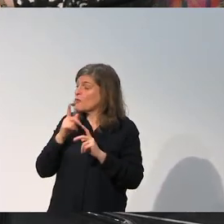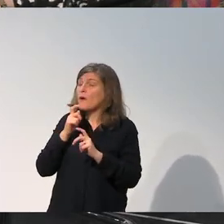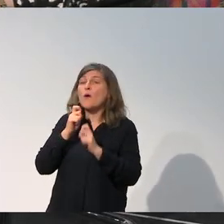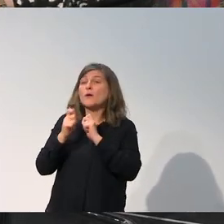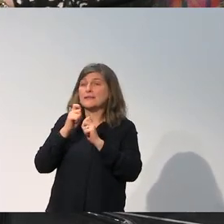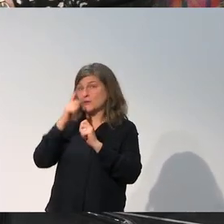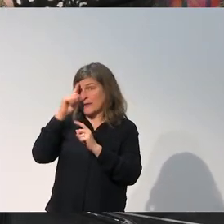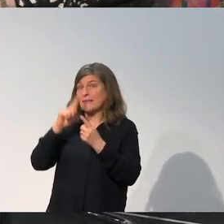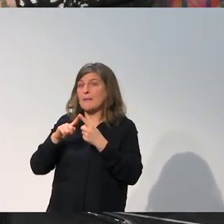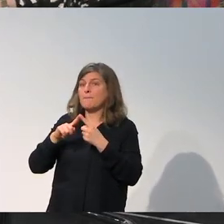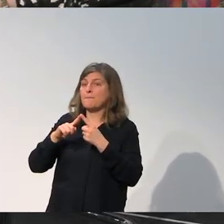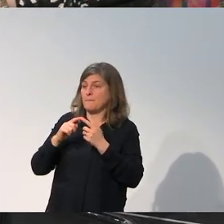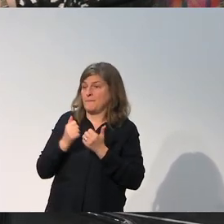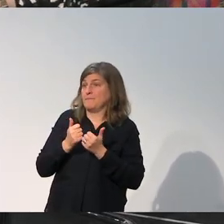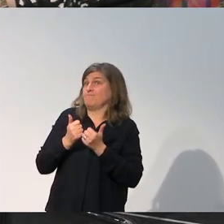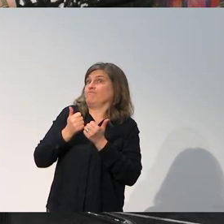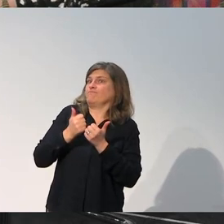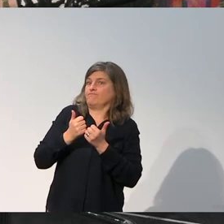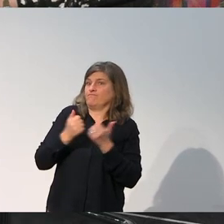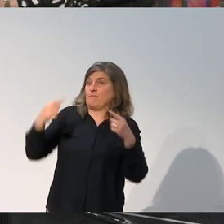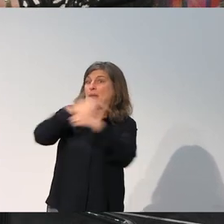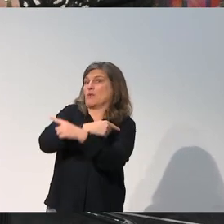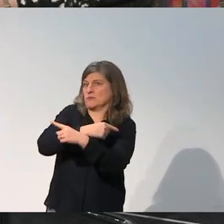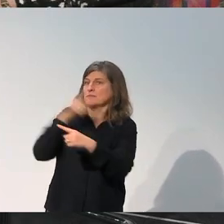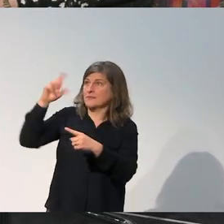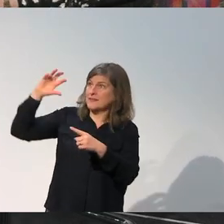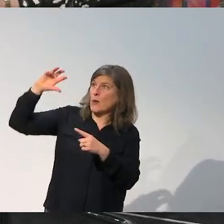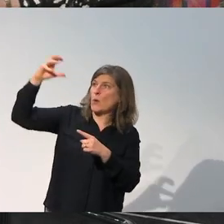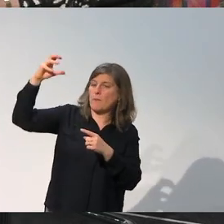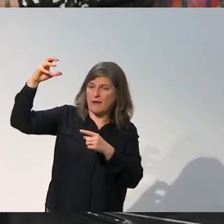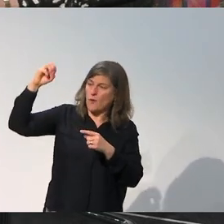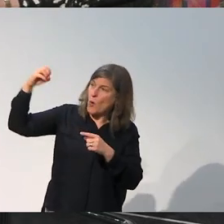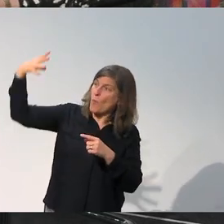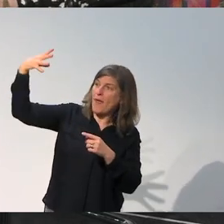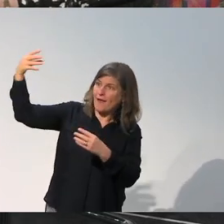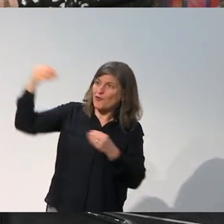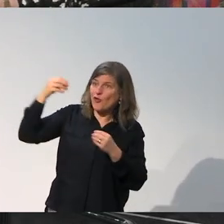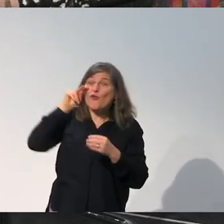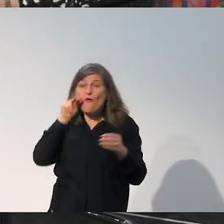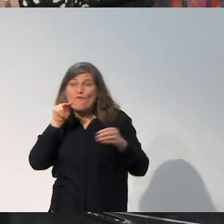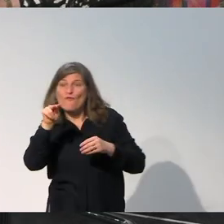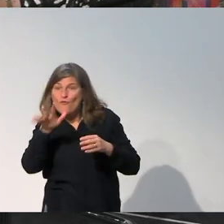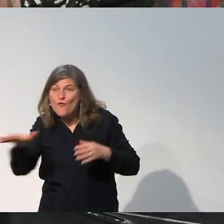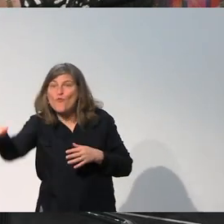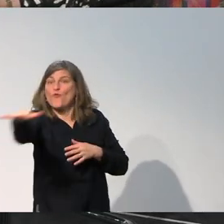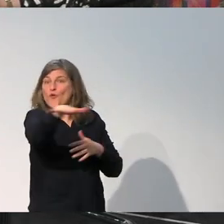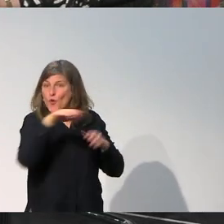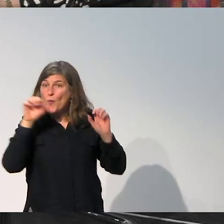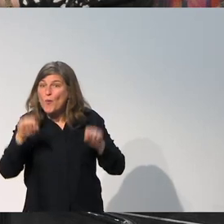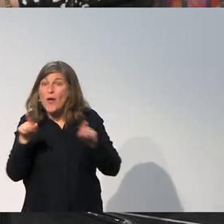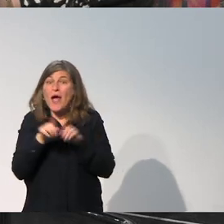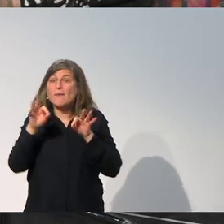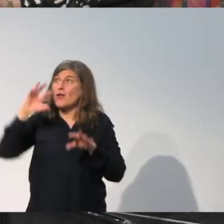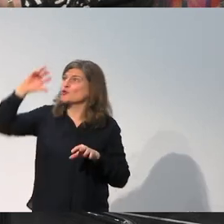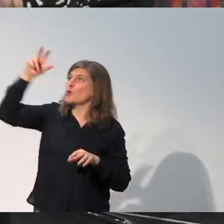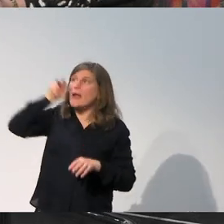l'ambivalence du soleil entre la lumière qui permet de voir, oui, et en même temps, on peut pas le regarder en face.